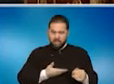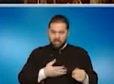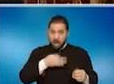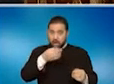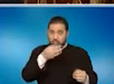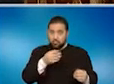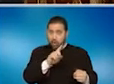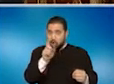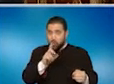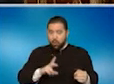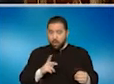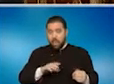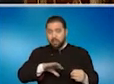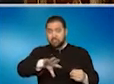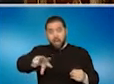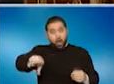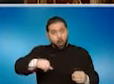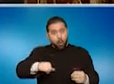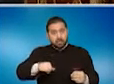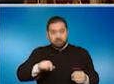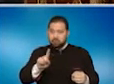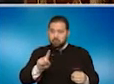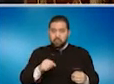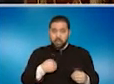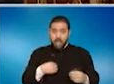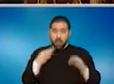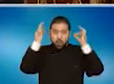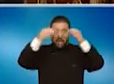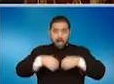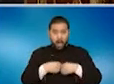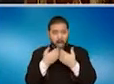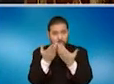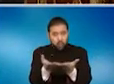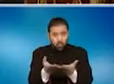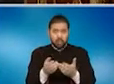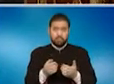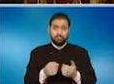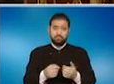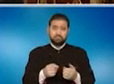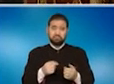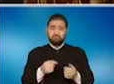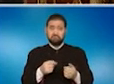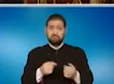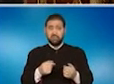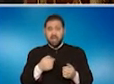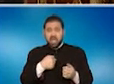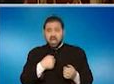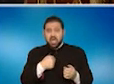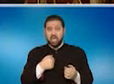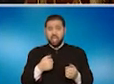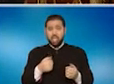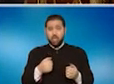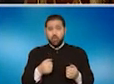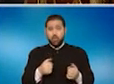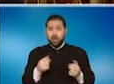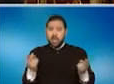nu e niciun hoț, că eu îi l-am dăruit. Ba încă mai mult decât atât îl căutam, pentru că am uitat să ia ceva și vreau să ia